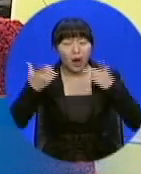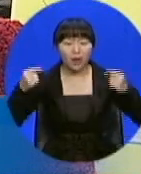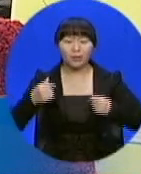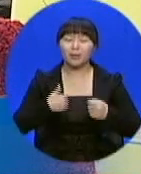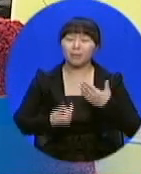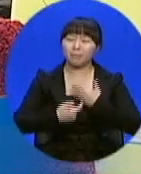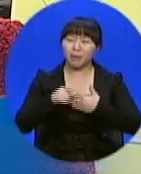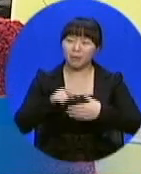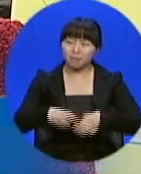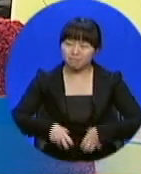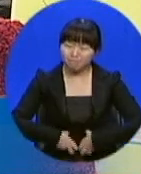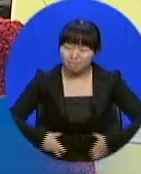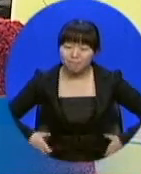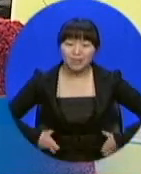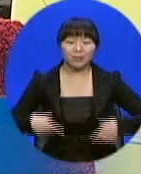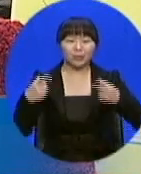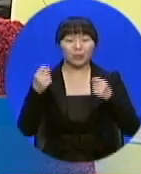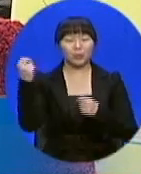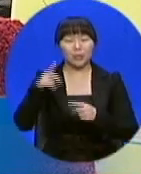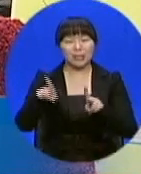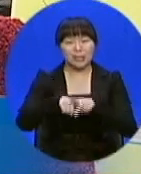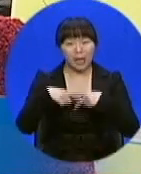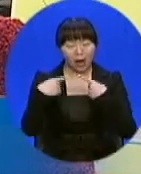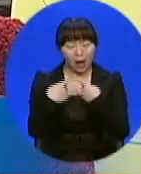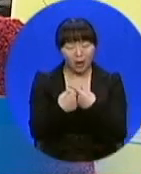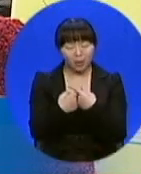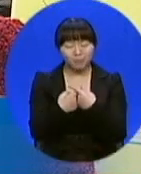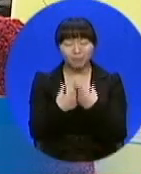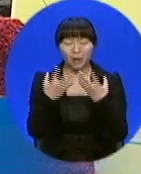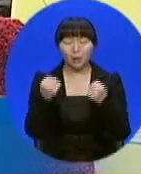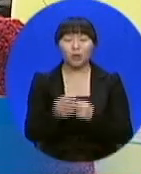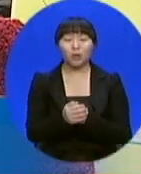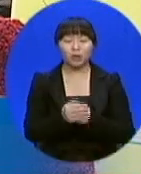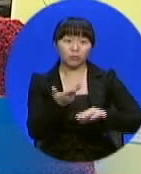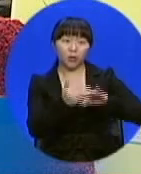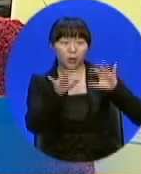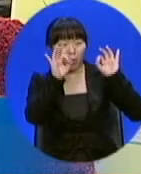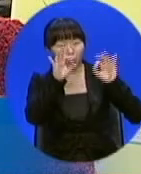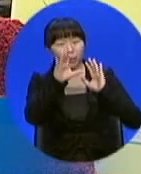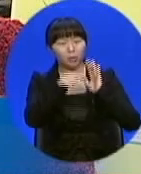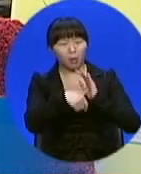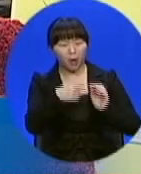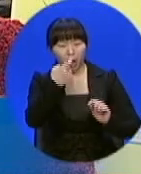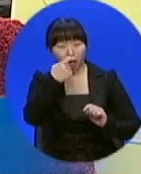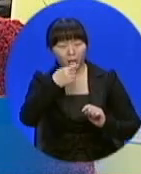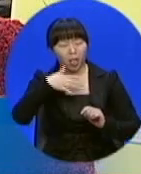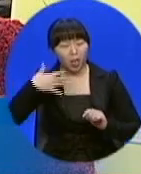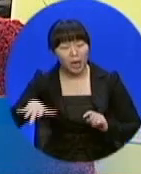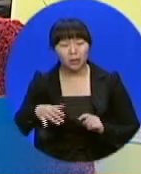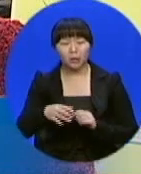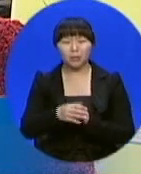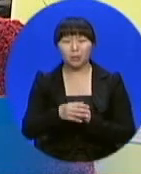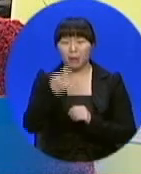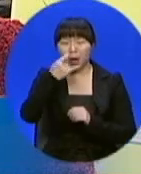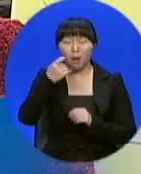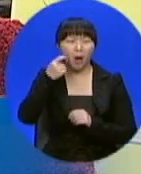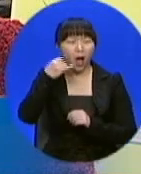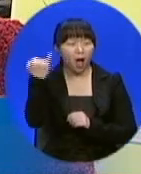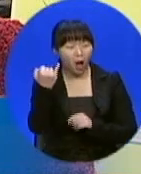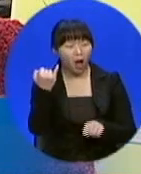마음이 넓어졌어요. 그리고 이해가 되고 남을 볼 때 저기 못 배운 할머니, 못 배운 여자